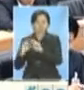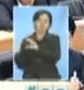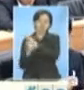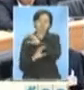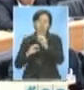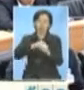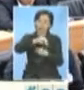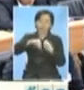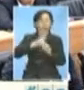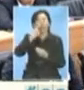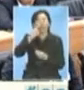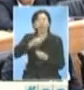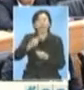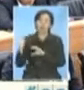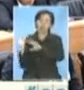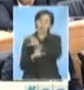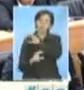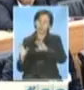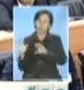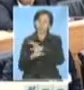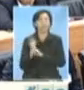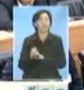งทุนในประเทศไทยอย่างต่อเนื่อง